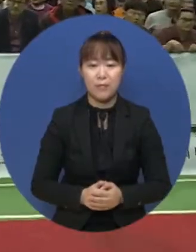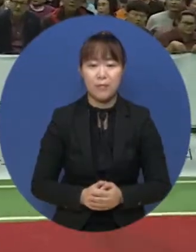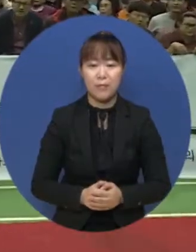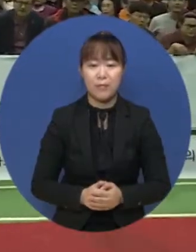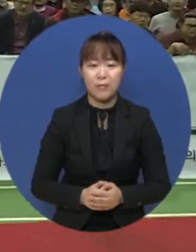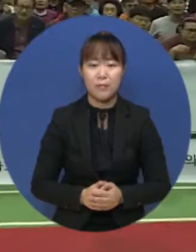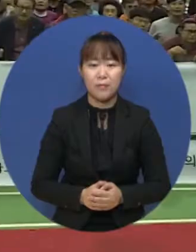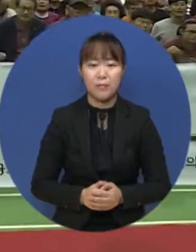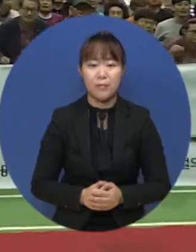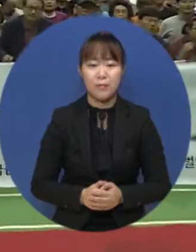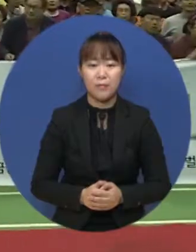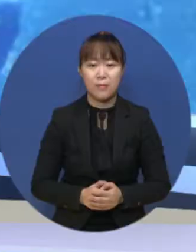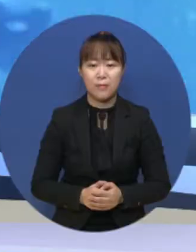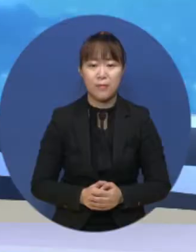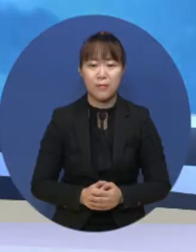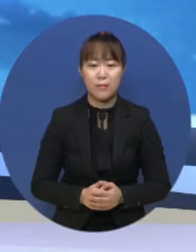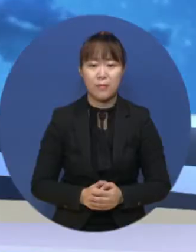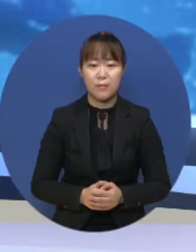손자희입니다.